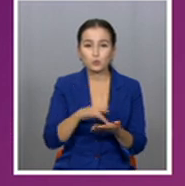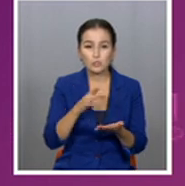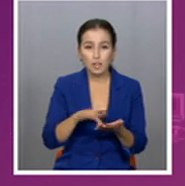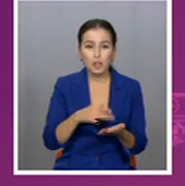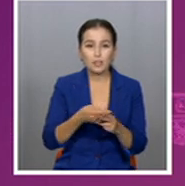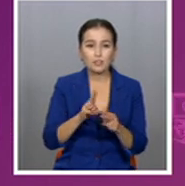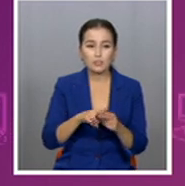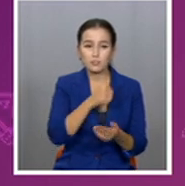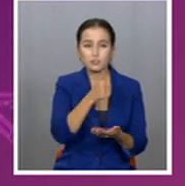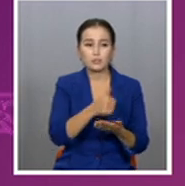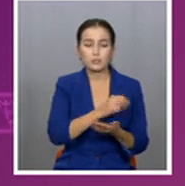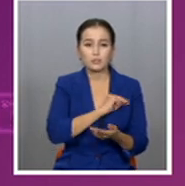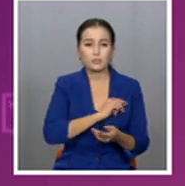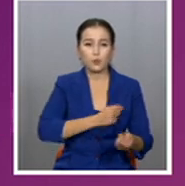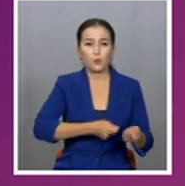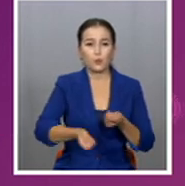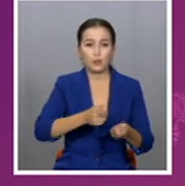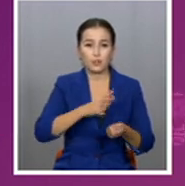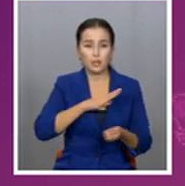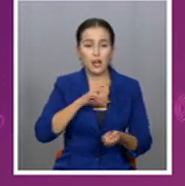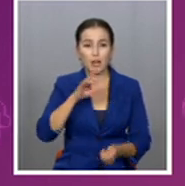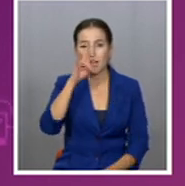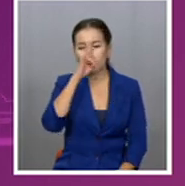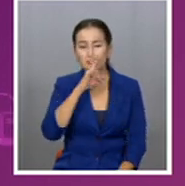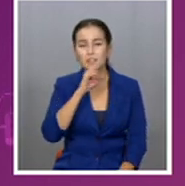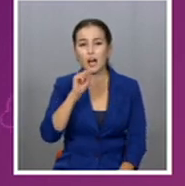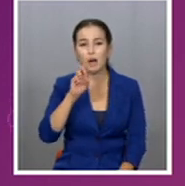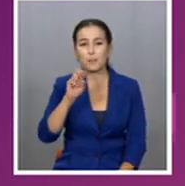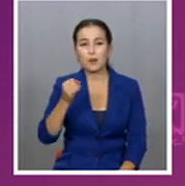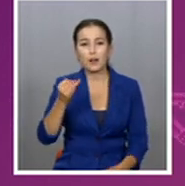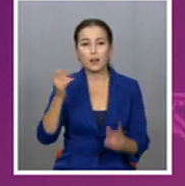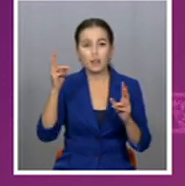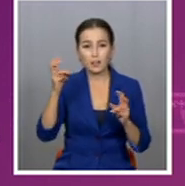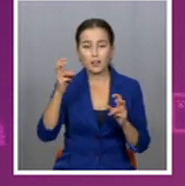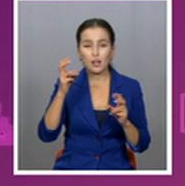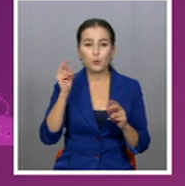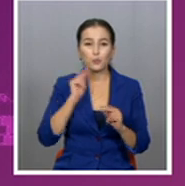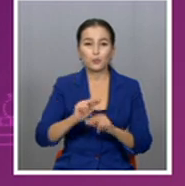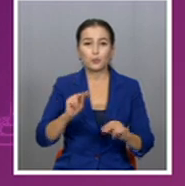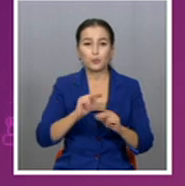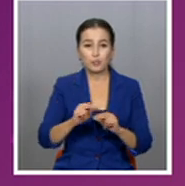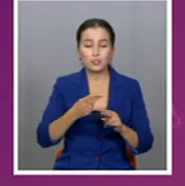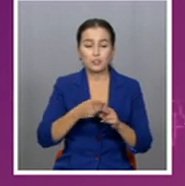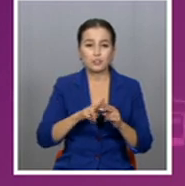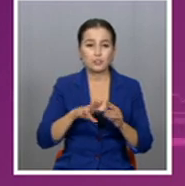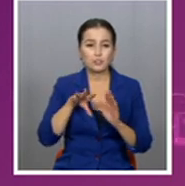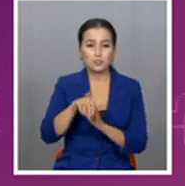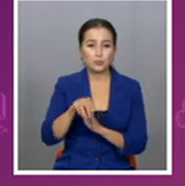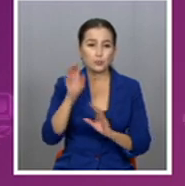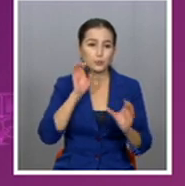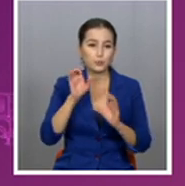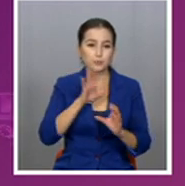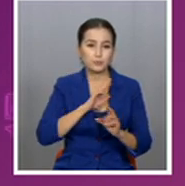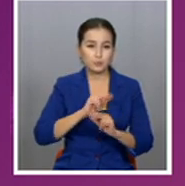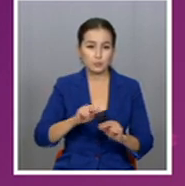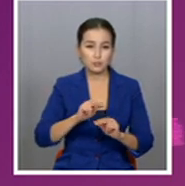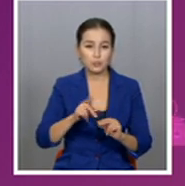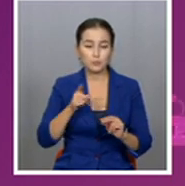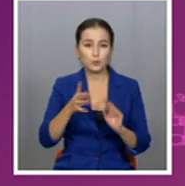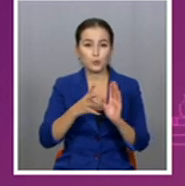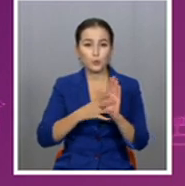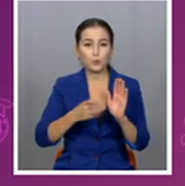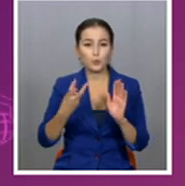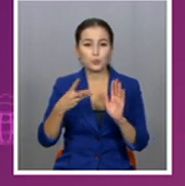қызметтерде болады және Қазақтың Абай атындағы педагогикалық институтында ұстаздық етеді. Ақын 1937